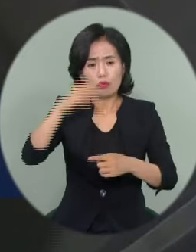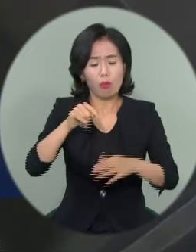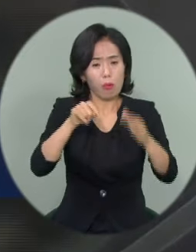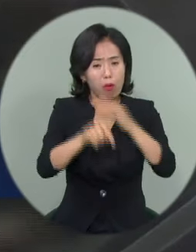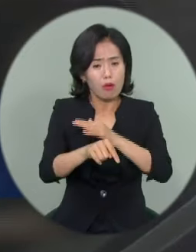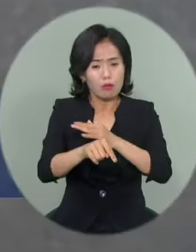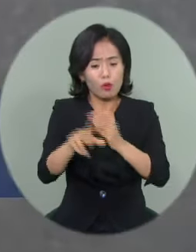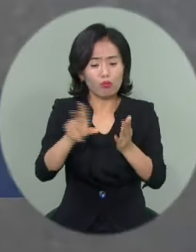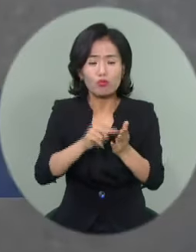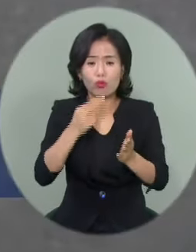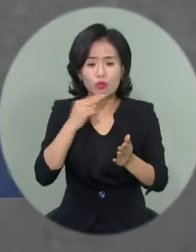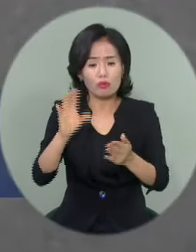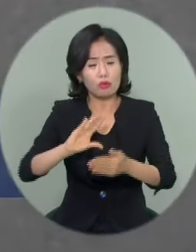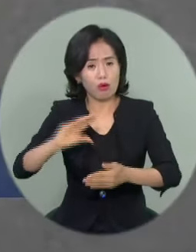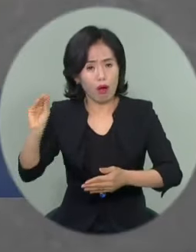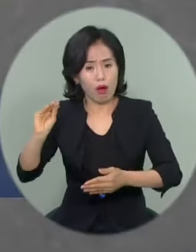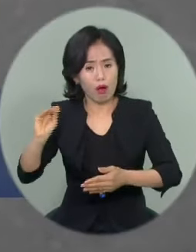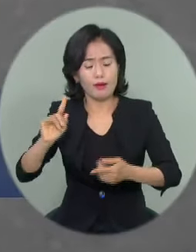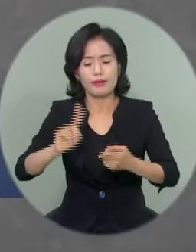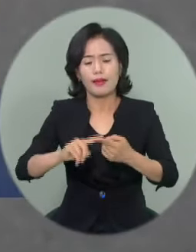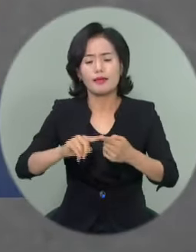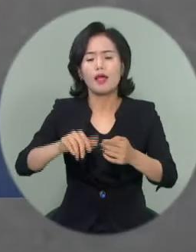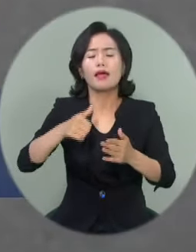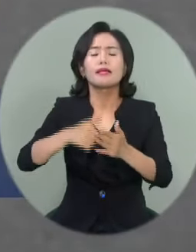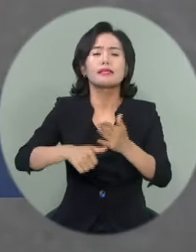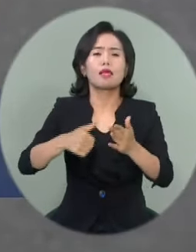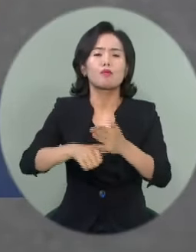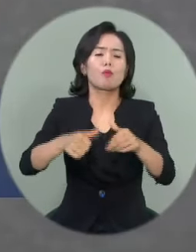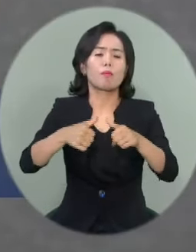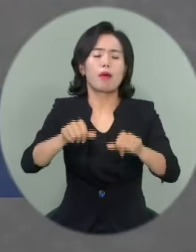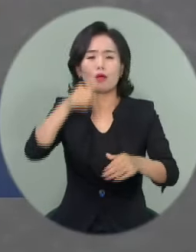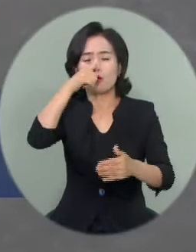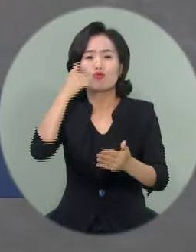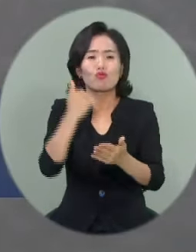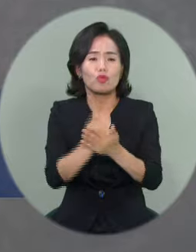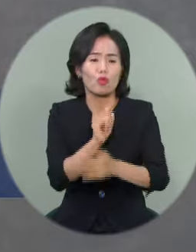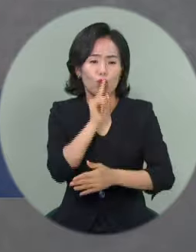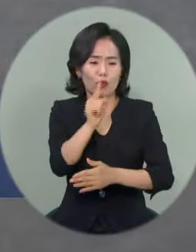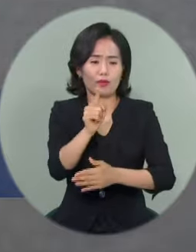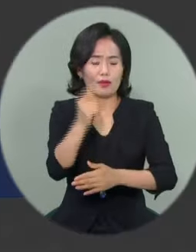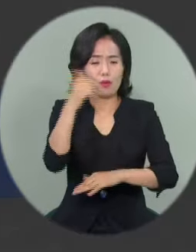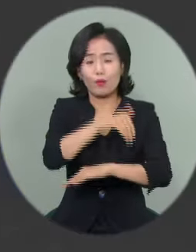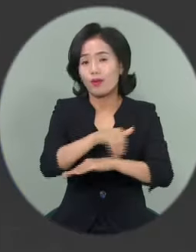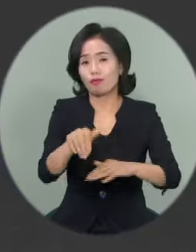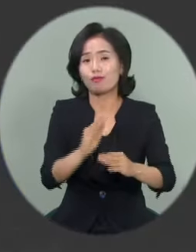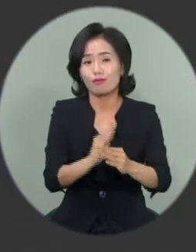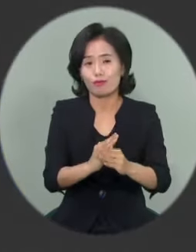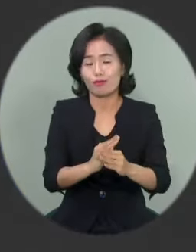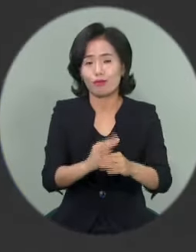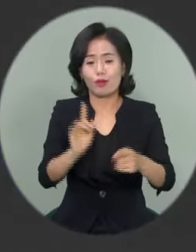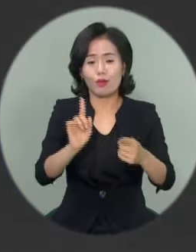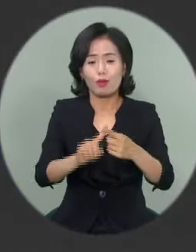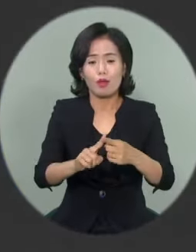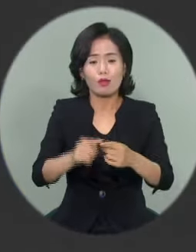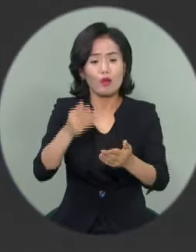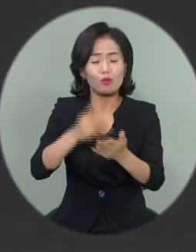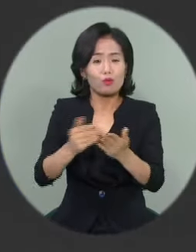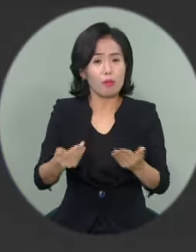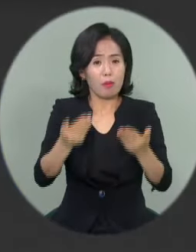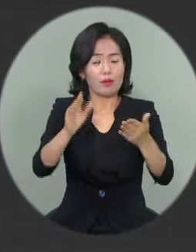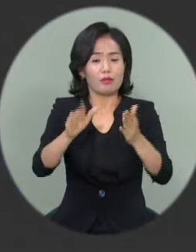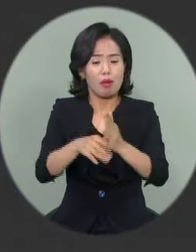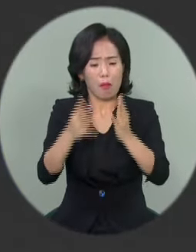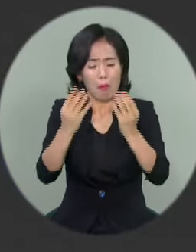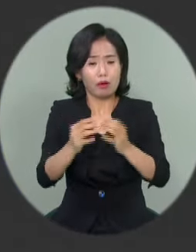이미 그래서 이거는 송제로 제가 좀 고소를 할까 해요이 같은 소식이 알려지자